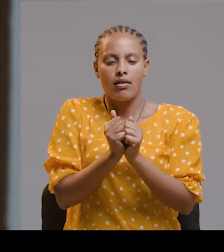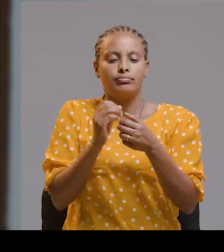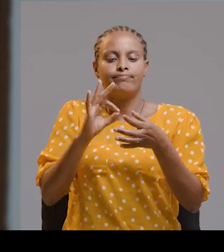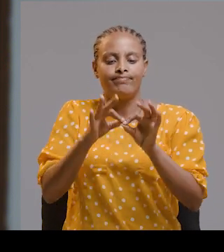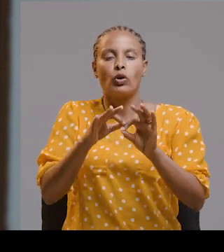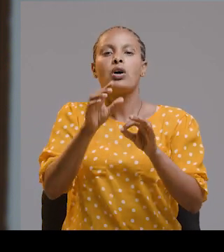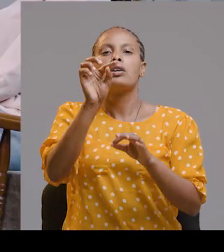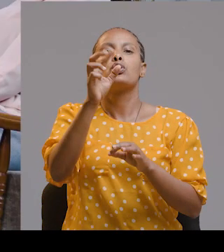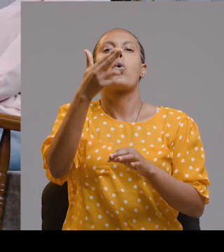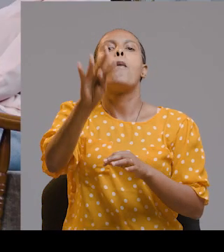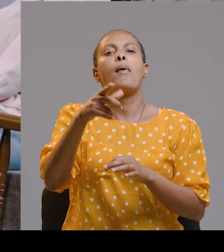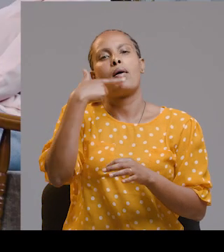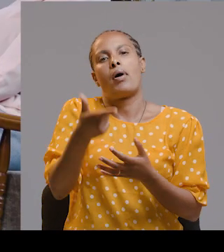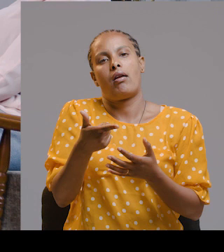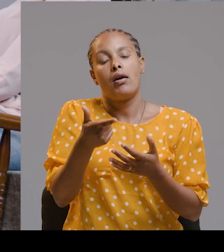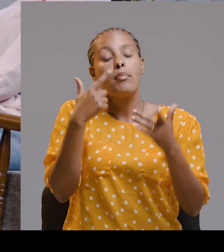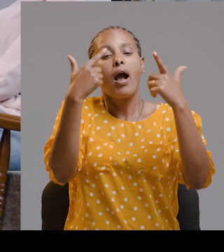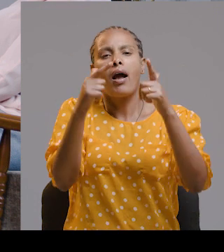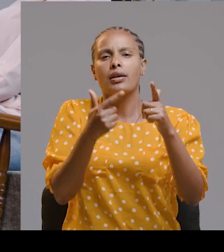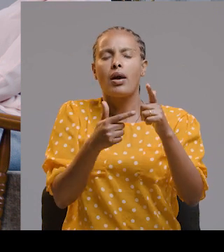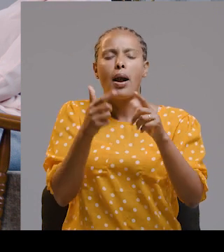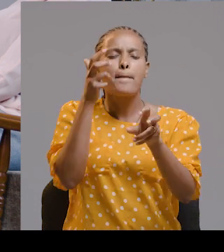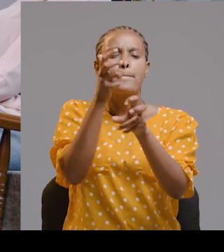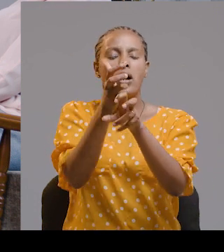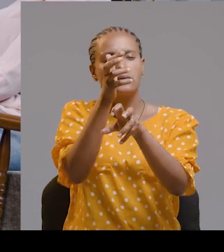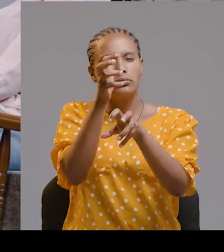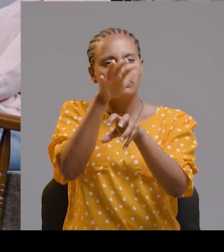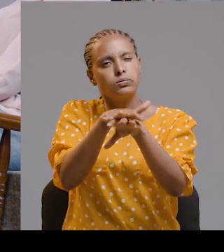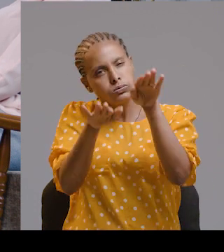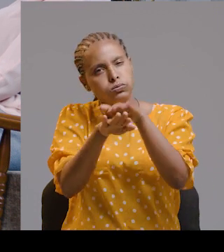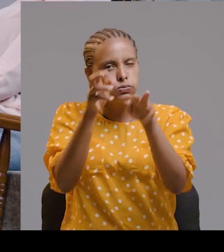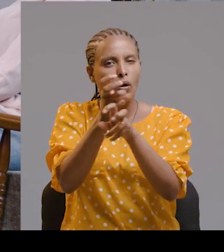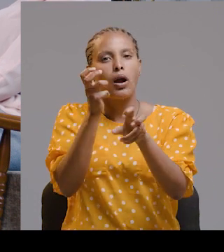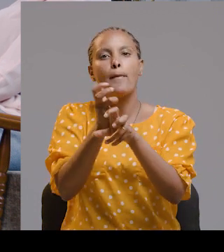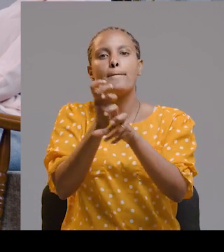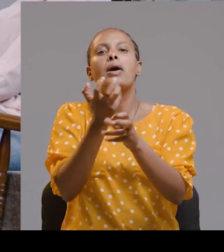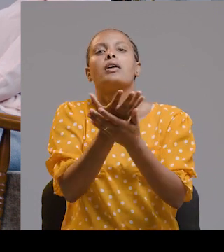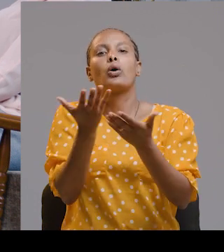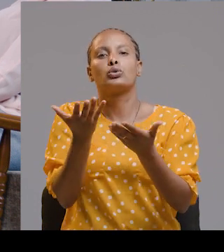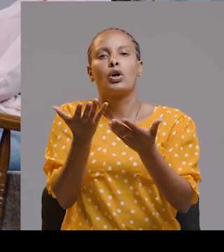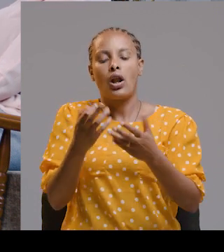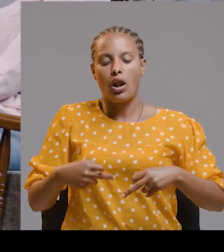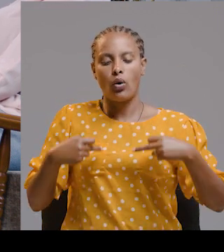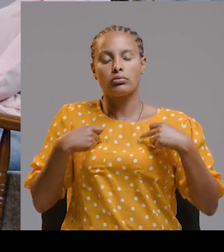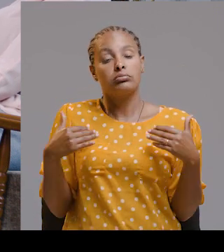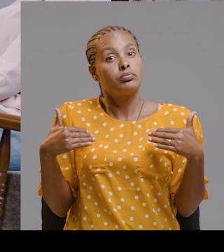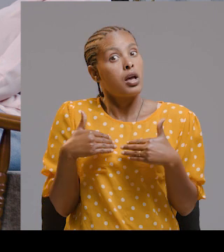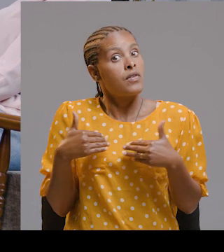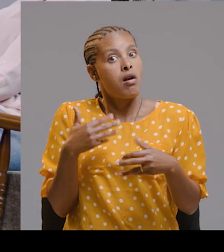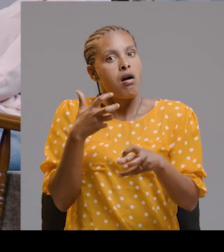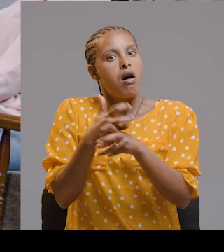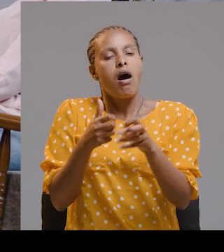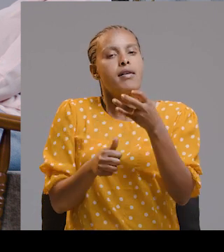ነገር ትሮማቲክ የሚያስብለው የሚገጥሙን ነገሮች ከባድ መሆን የሚገጥሙን ነገሮች ለህይወታችን የሚያሰጉ